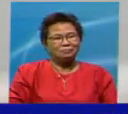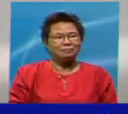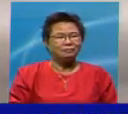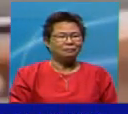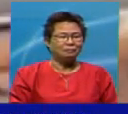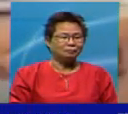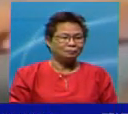sosial